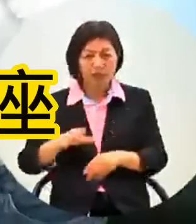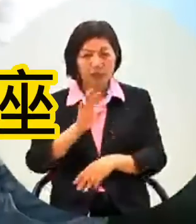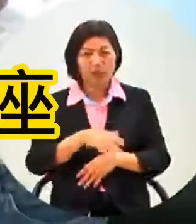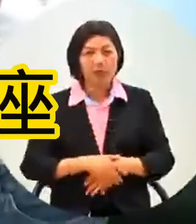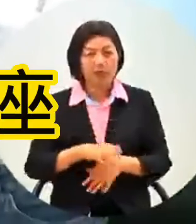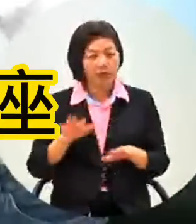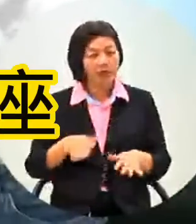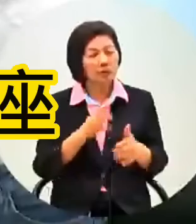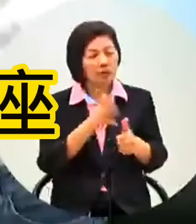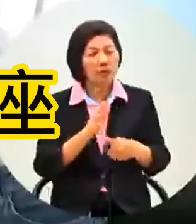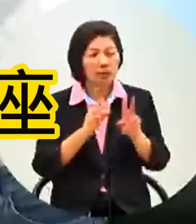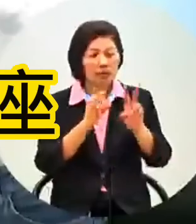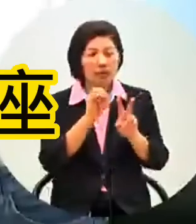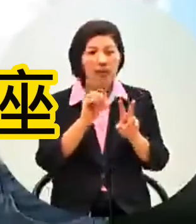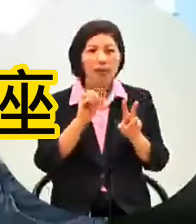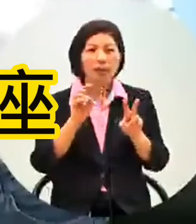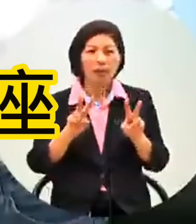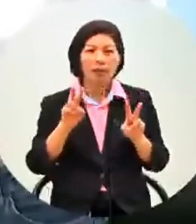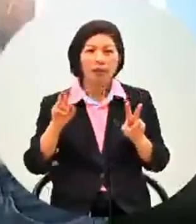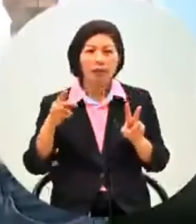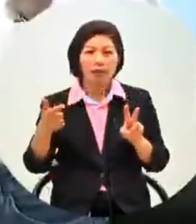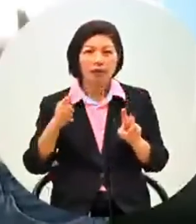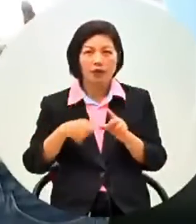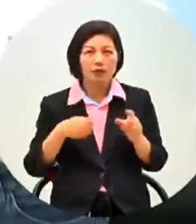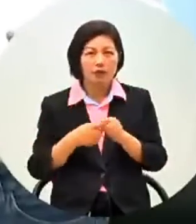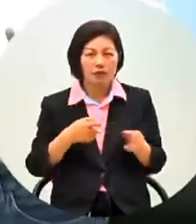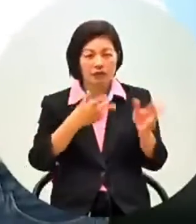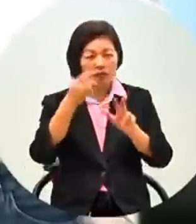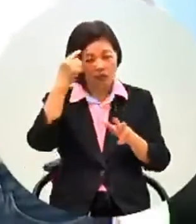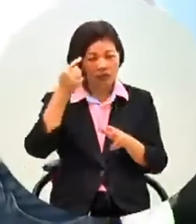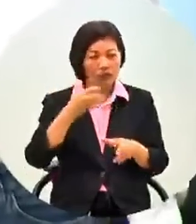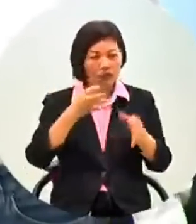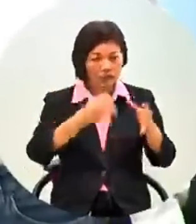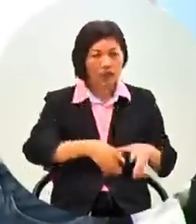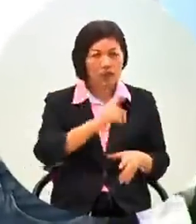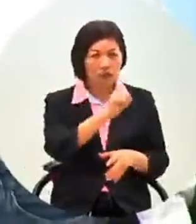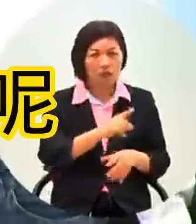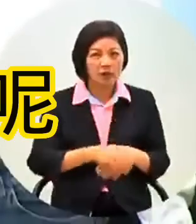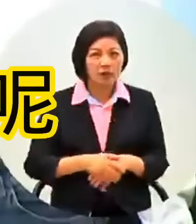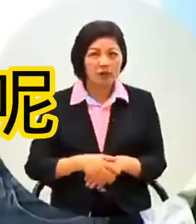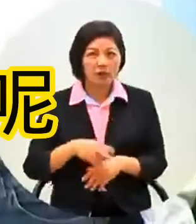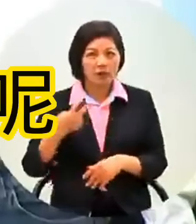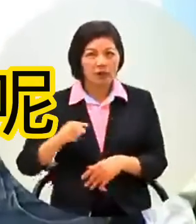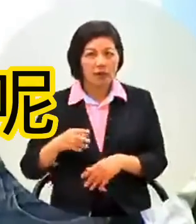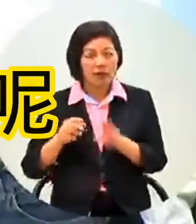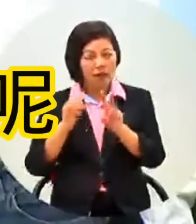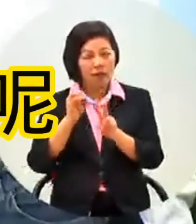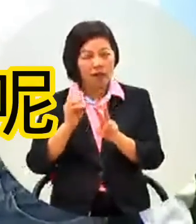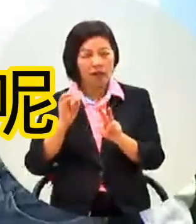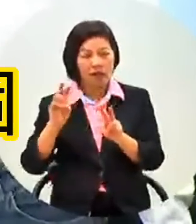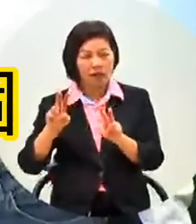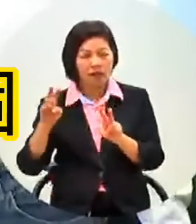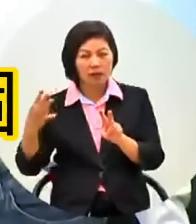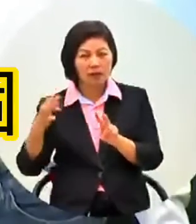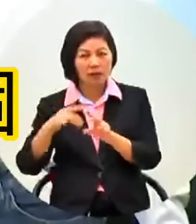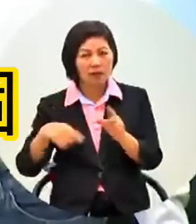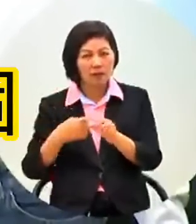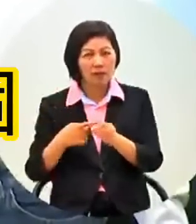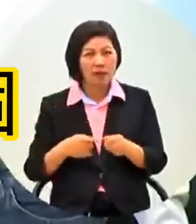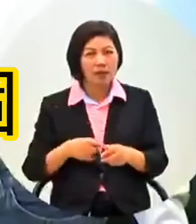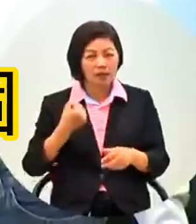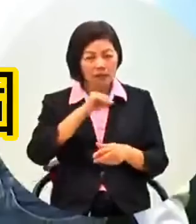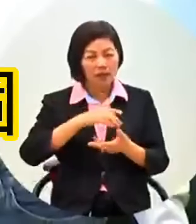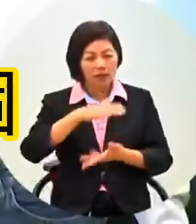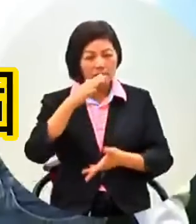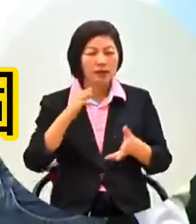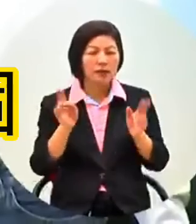教，就是2026年才会有桥头第一座，那请问你2024年的台积电就会营运呢？那你这些再生水要怎么来呢？ 它的前面是